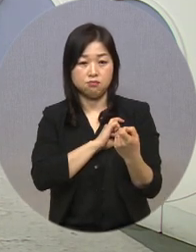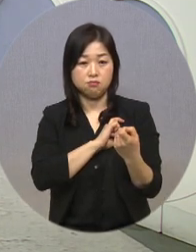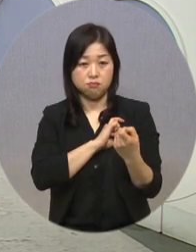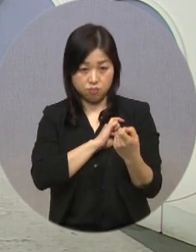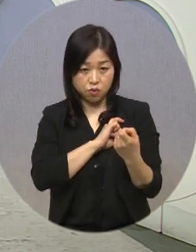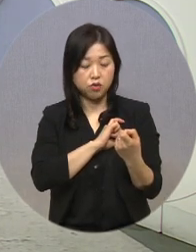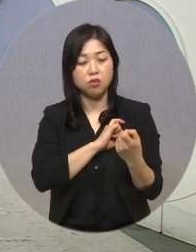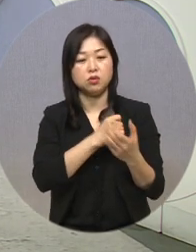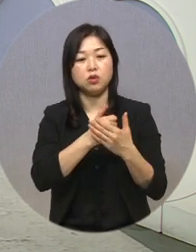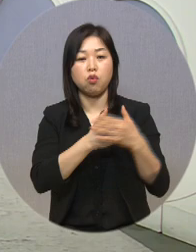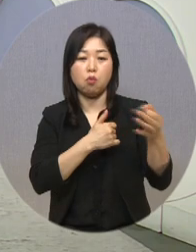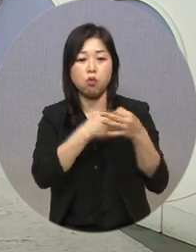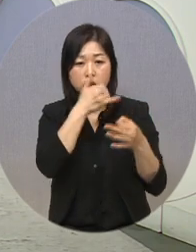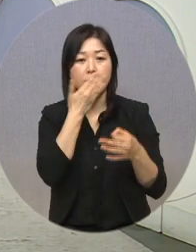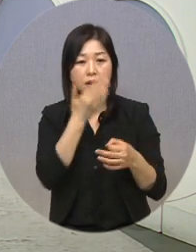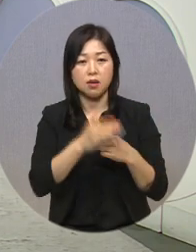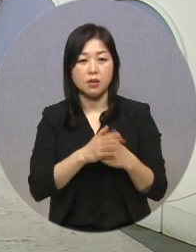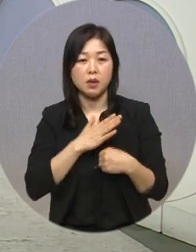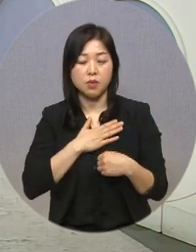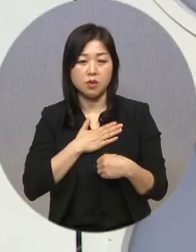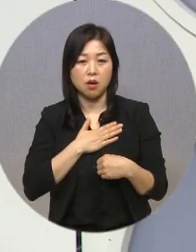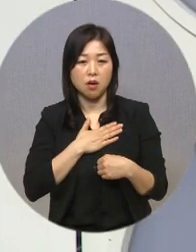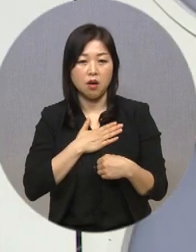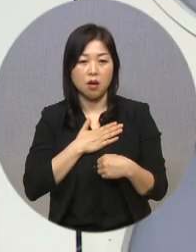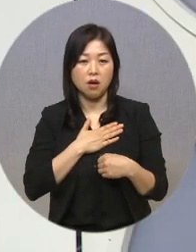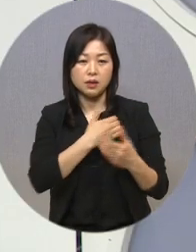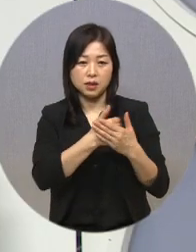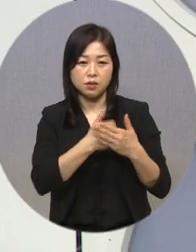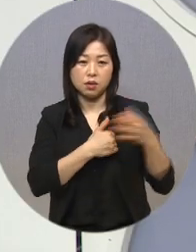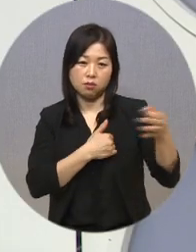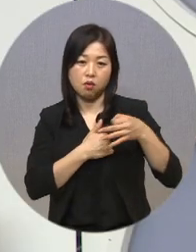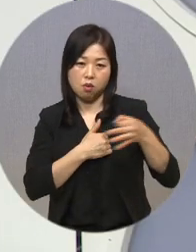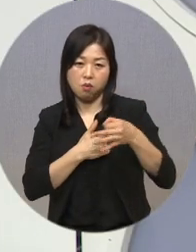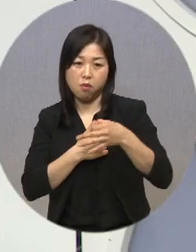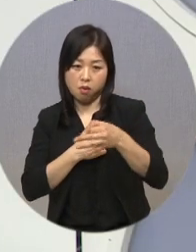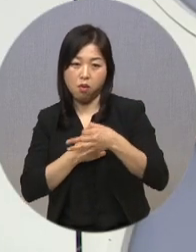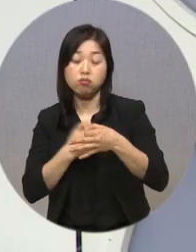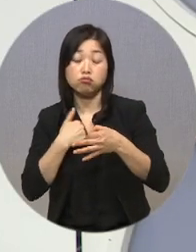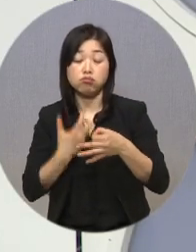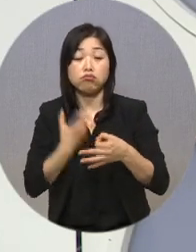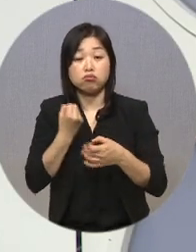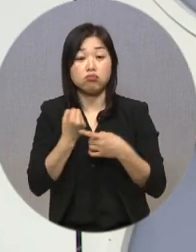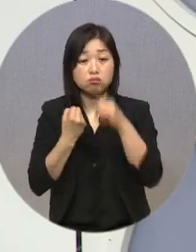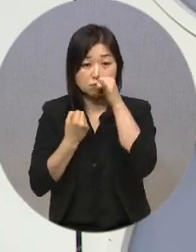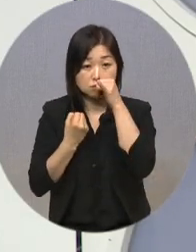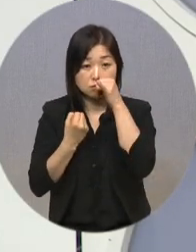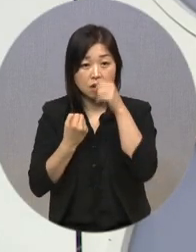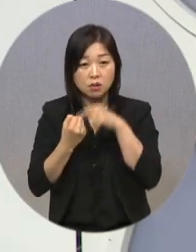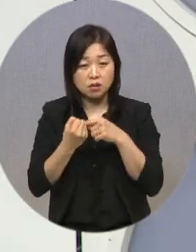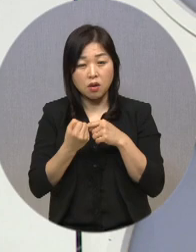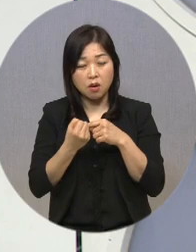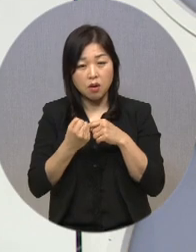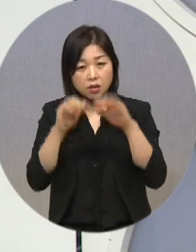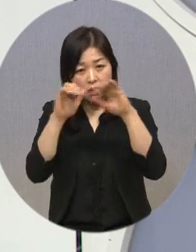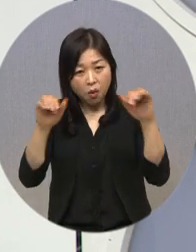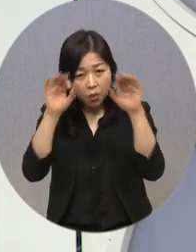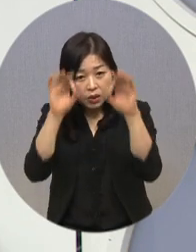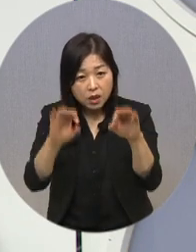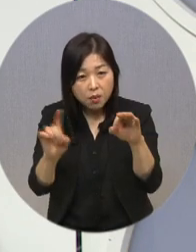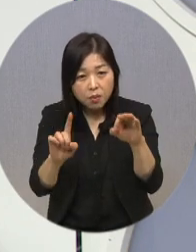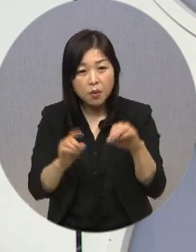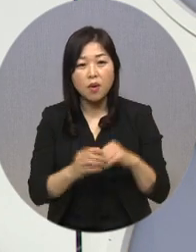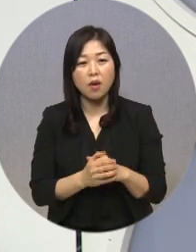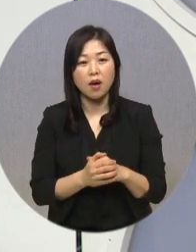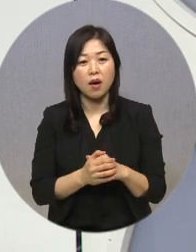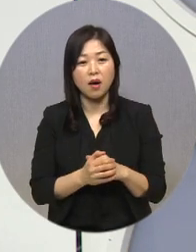할 수가 있어요. 그걸 몇 개 받았습니다. 그래서 우리 컴퓨터에서 다 적어놔갖고. 알고 보니까 이 양반이 예를 들면 뭐